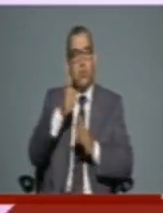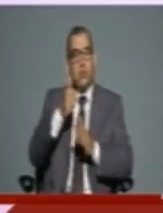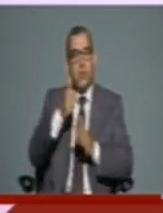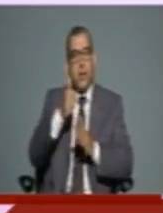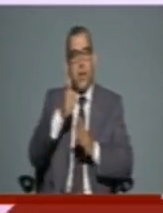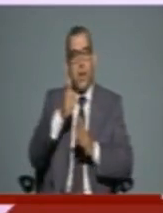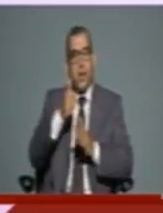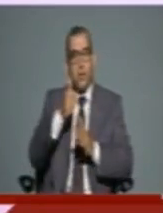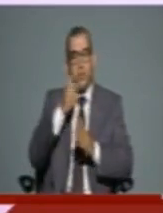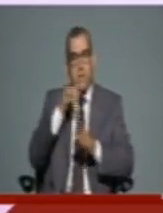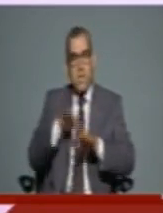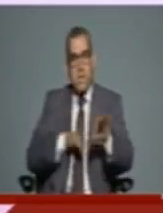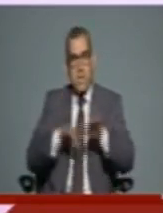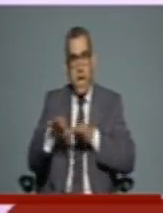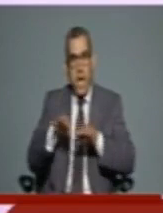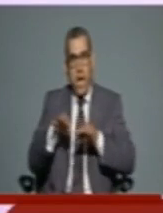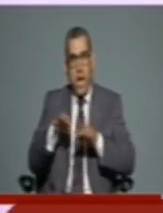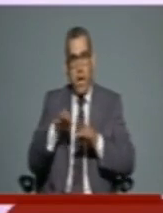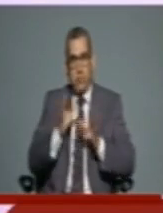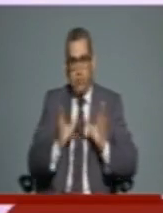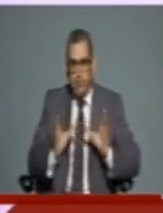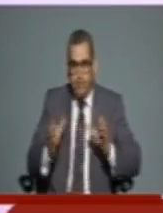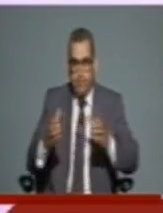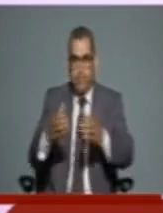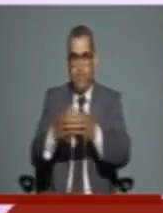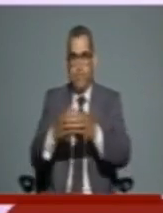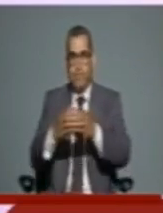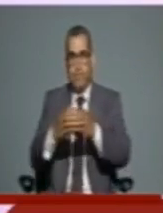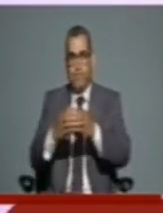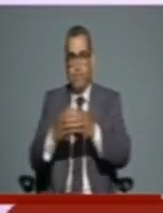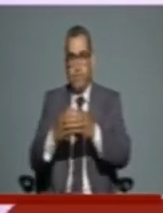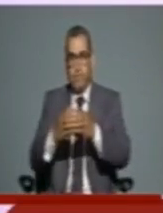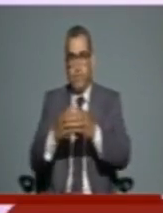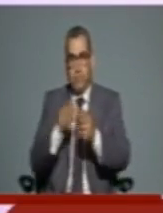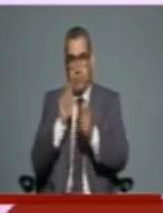سياسة الاحتواء وعلاج